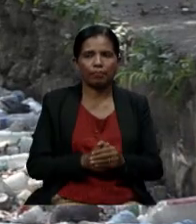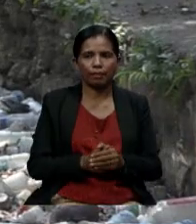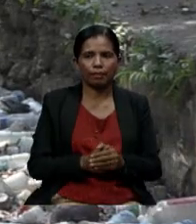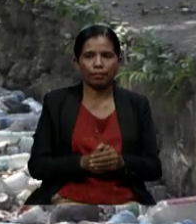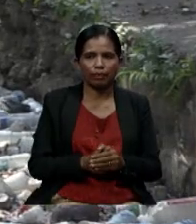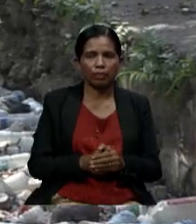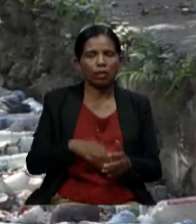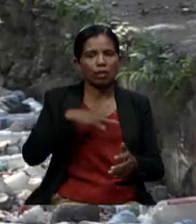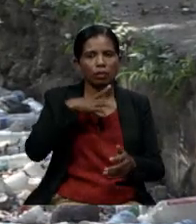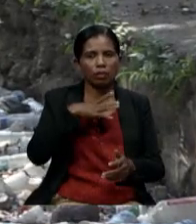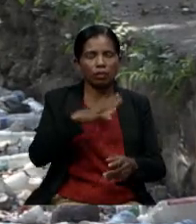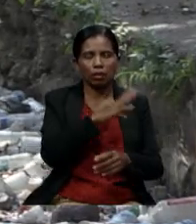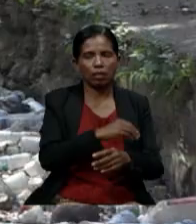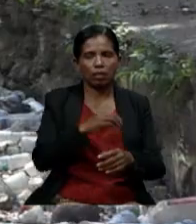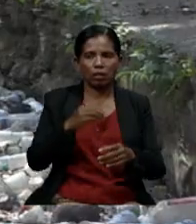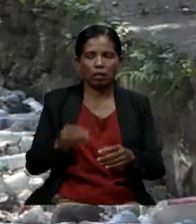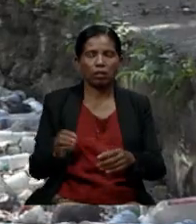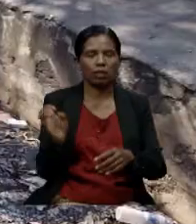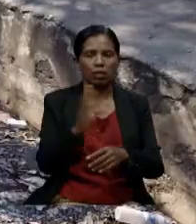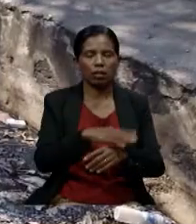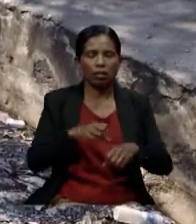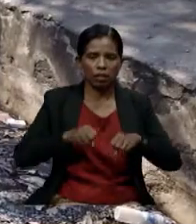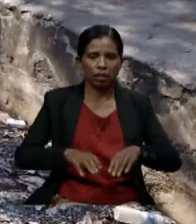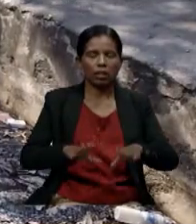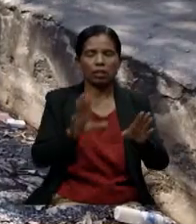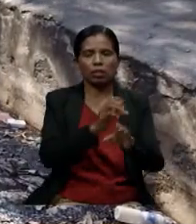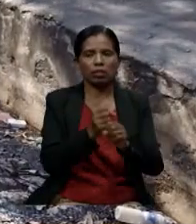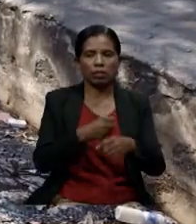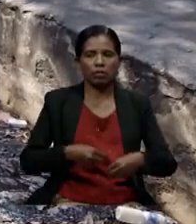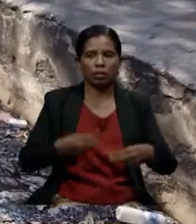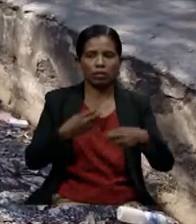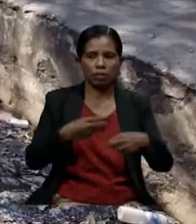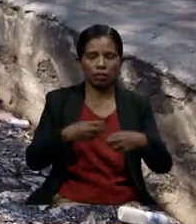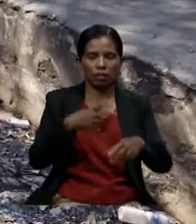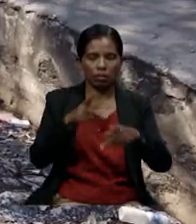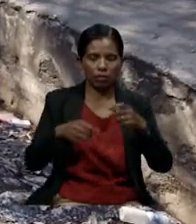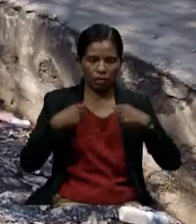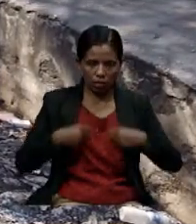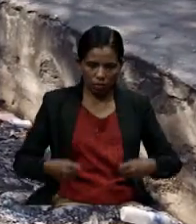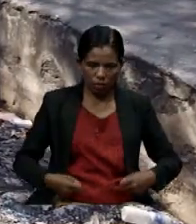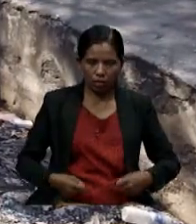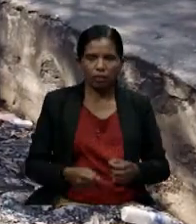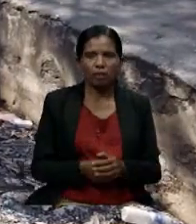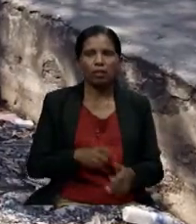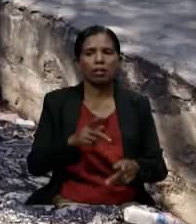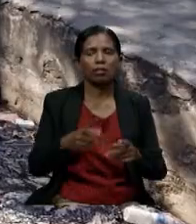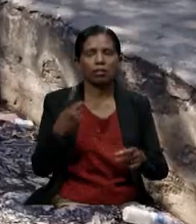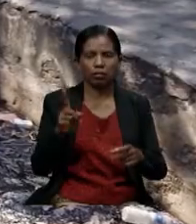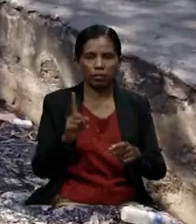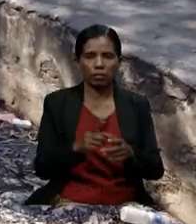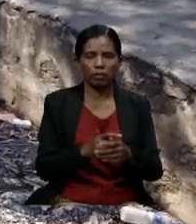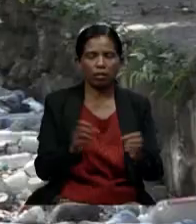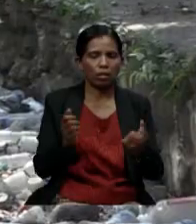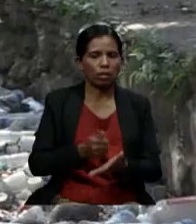Geralmente lixo perturba biota no ekosistema tasi, hodi afeta ba emanye Saudi. Banhira ameaça iranela trata